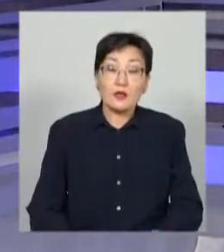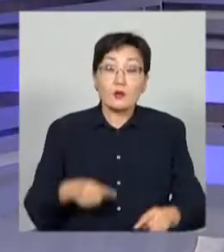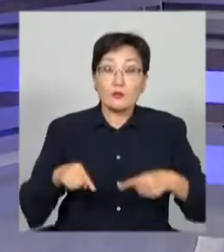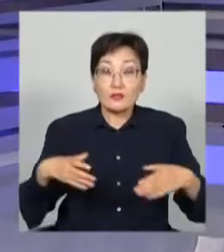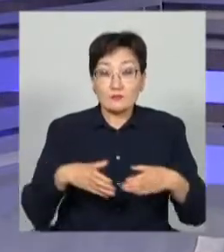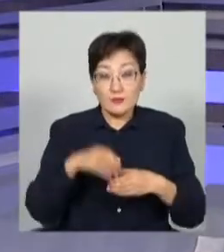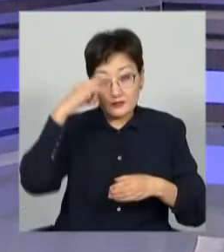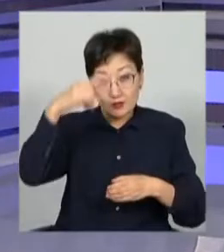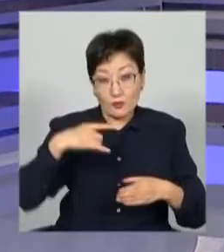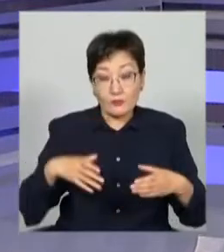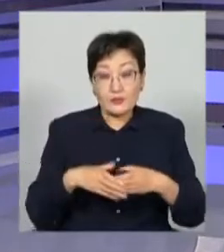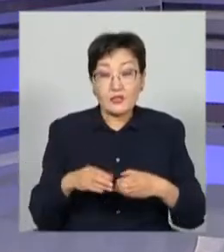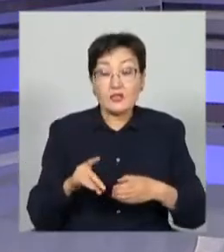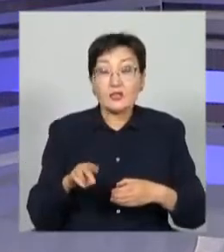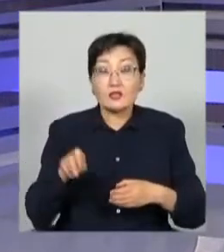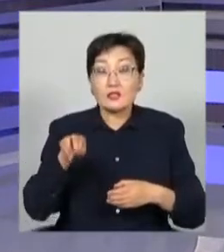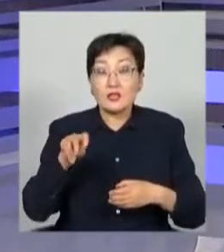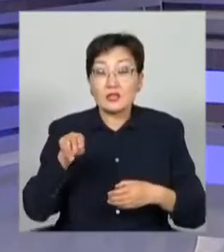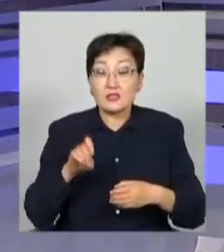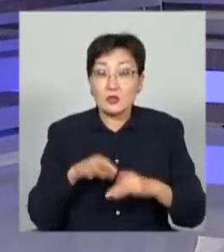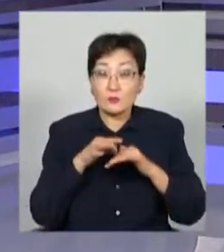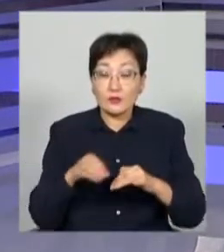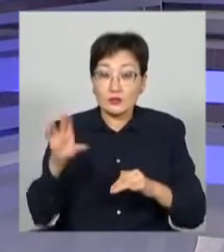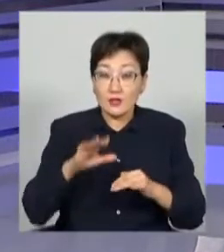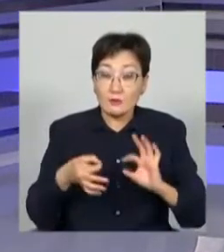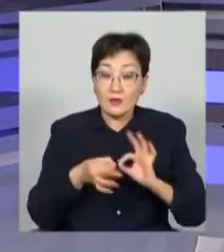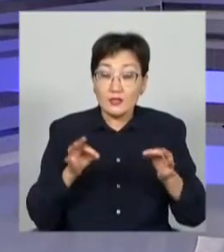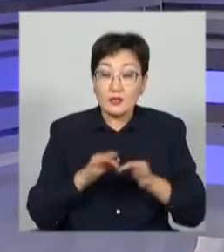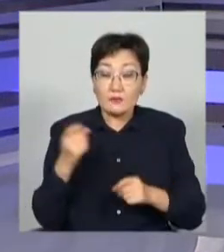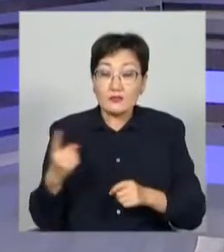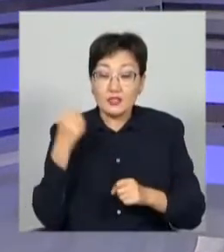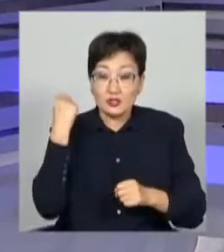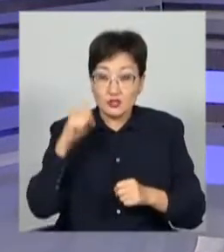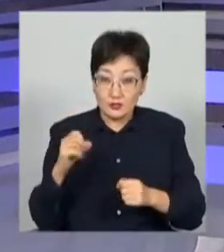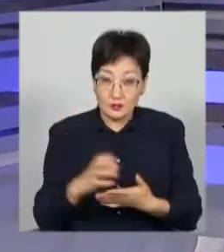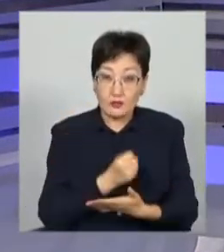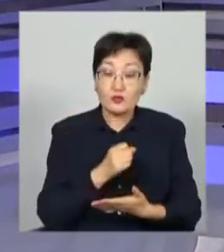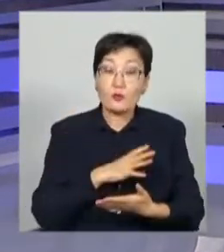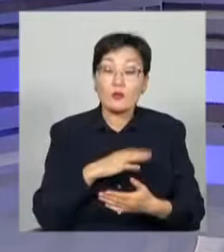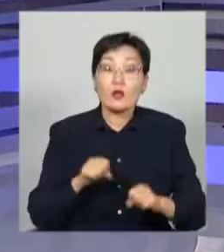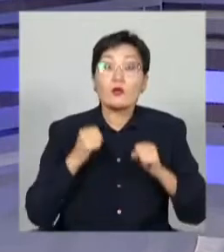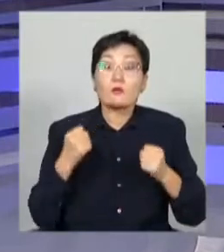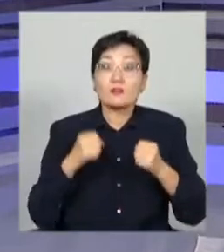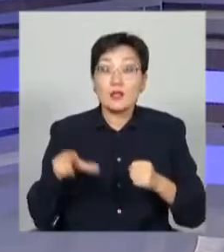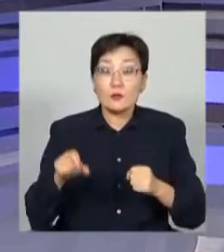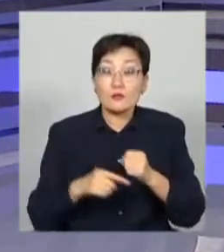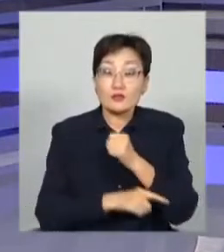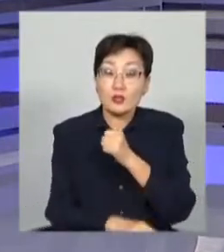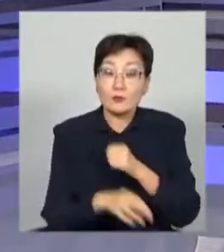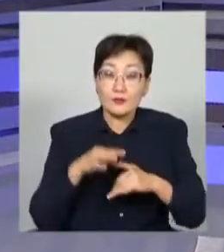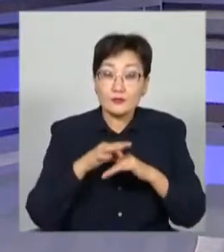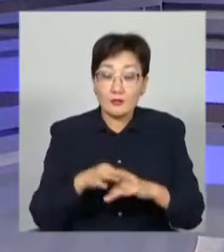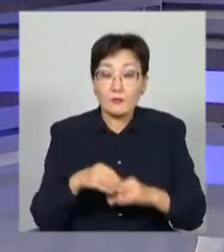Футзалдан Қазақстан құрамасы Нидерландыда өтіп жатқан Еуропа чемпионатында алғашқы жеңісіне қол жеткізді. Спортшыларымыз Финляндиямен өткен